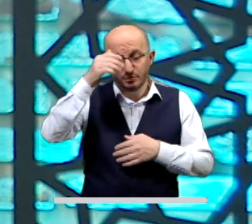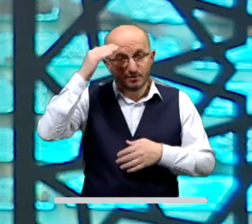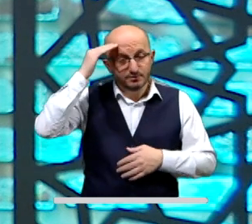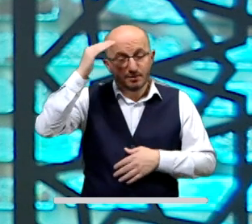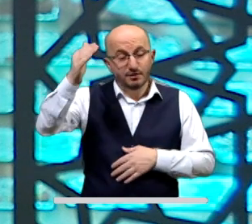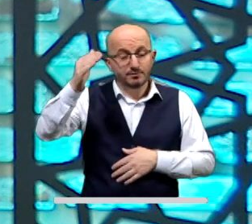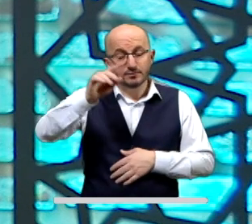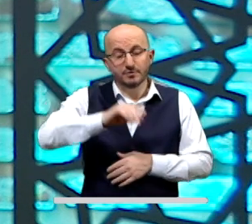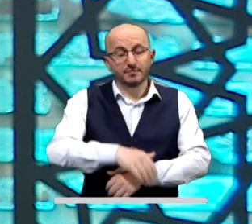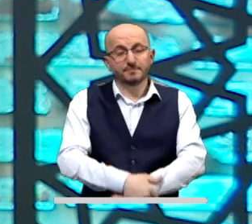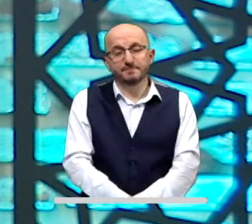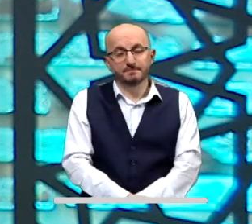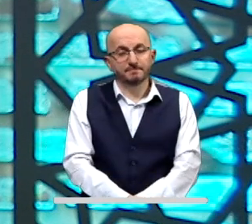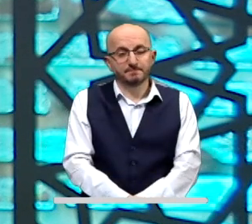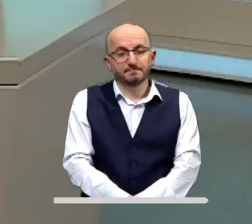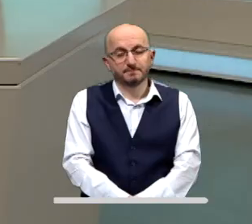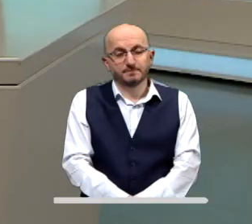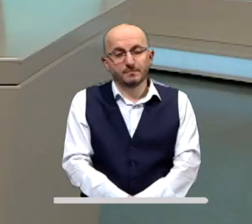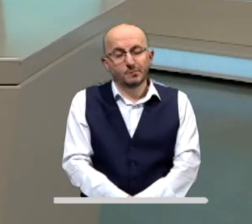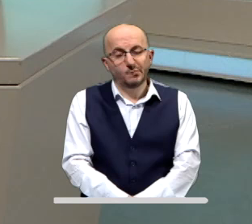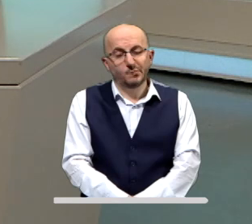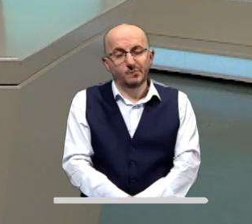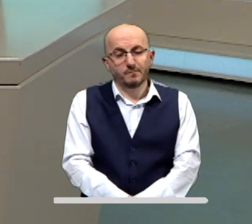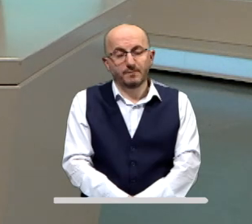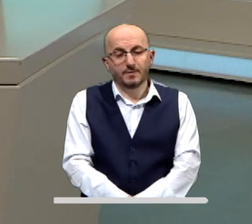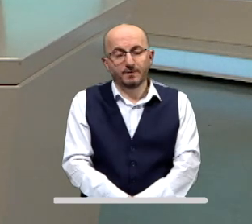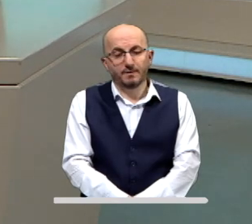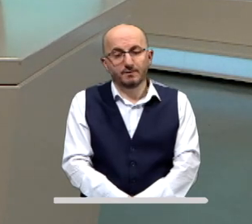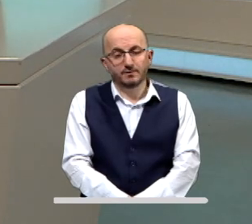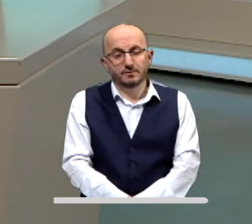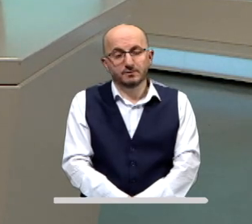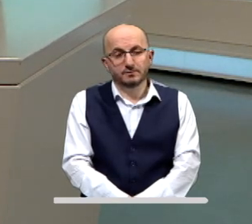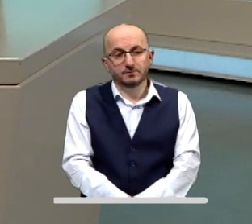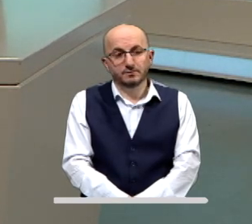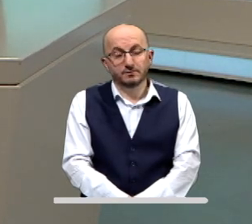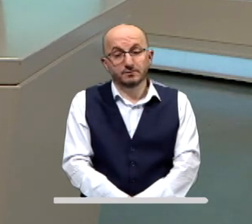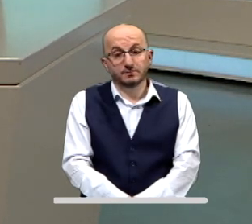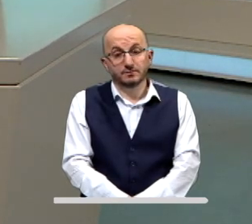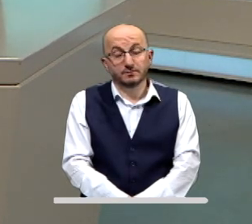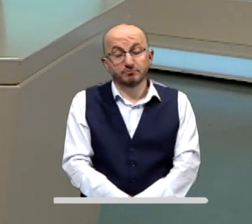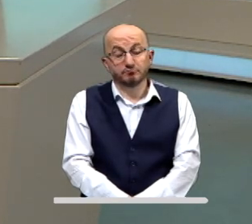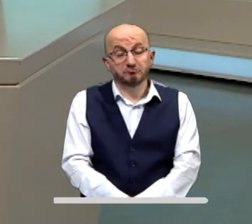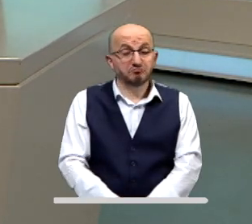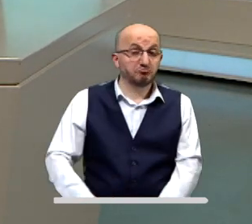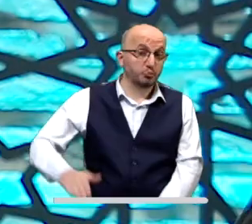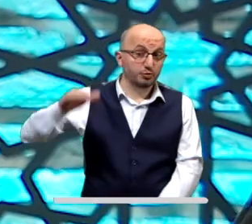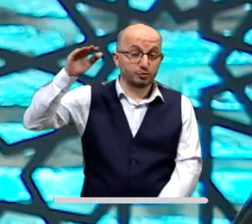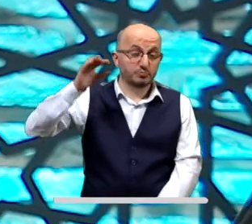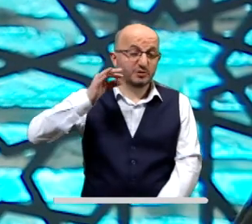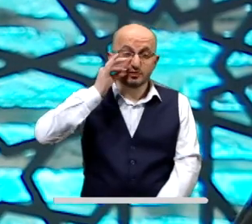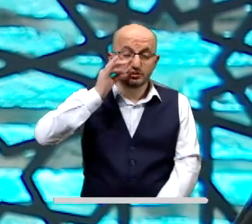hayırlı bereketli akşamlar şöyle sorsam mı soruyu şuradan alsak mı hocam yetişkin birinin